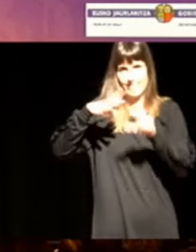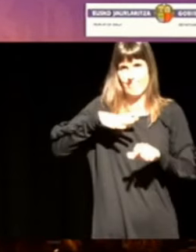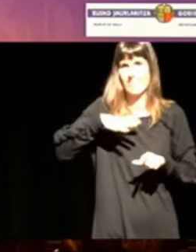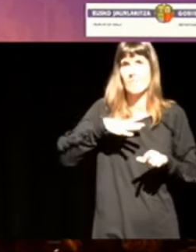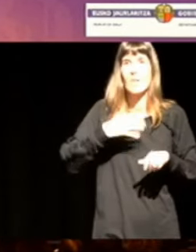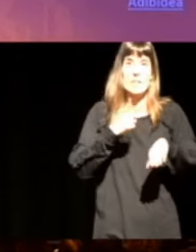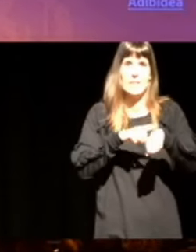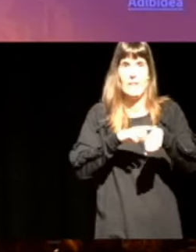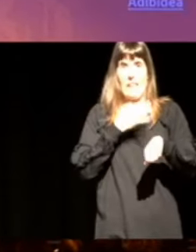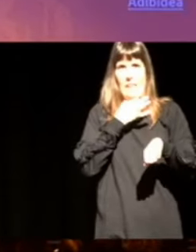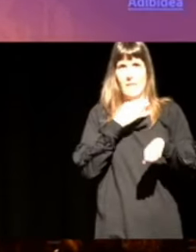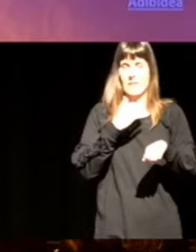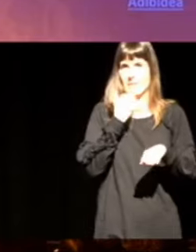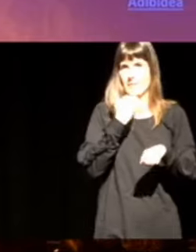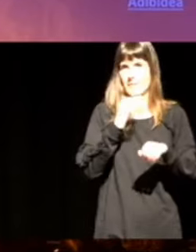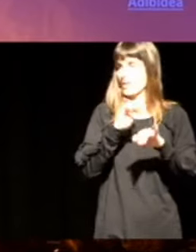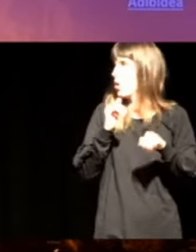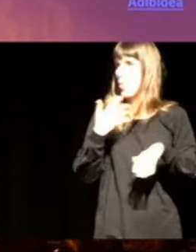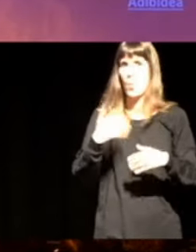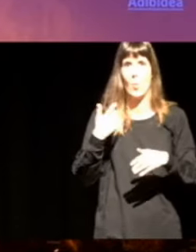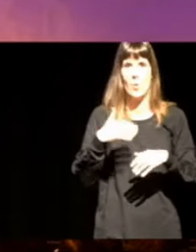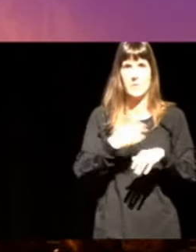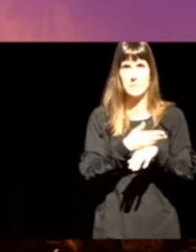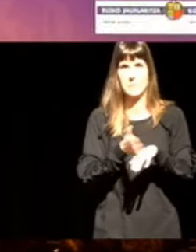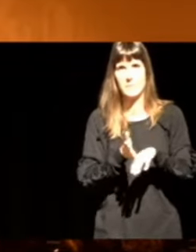denbora ja jaten delako. Ui!